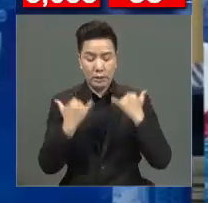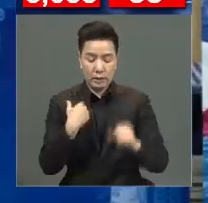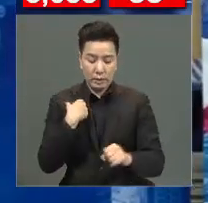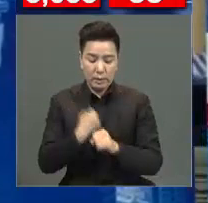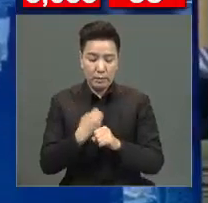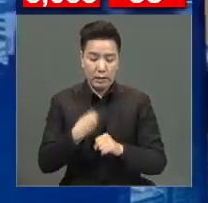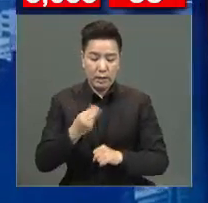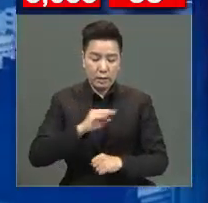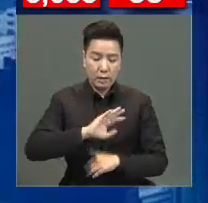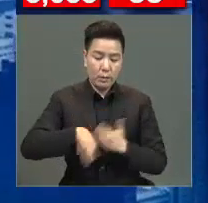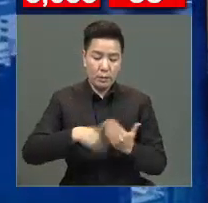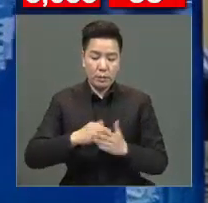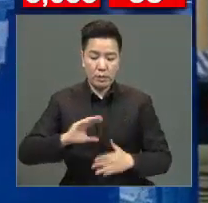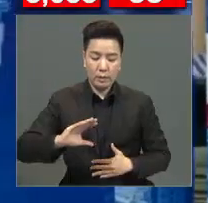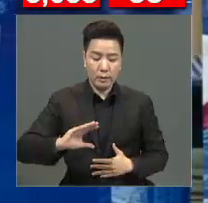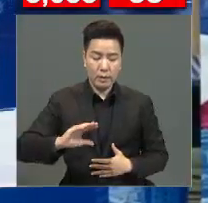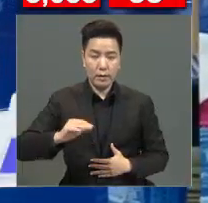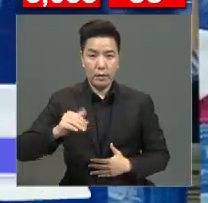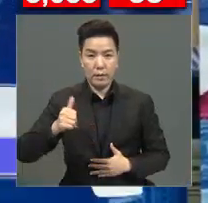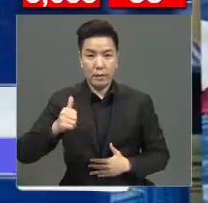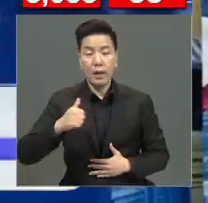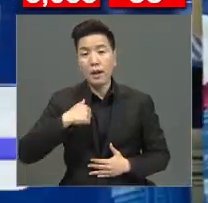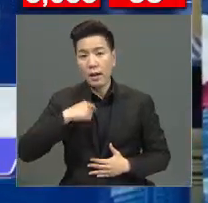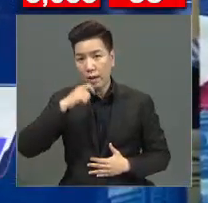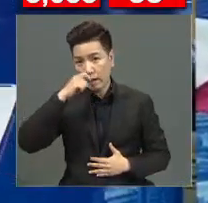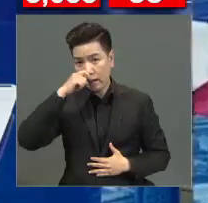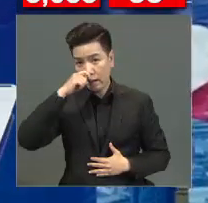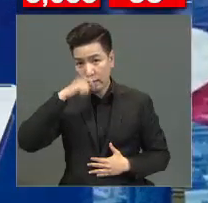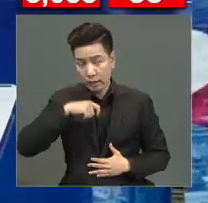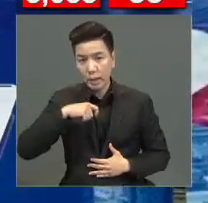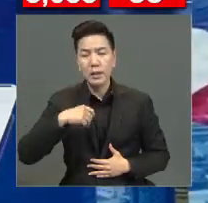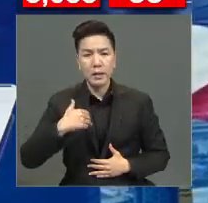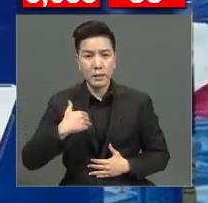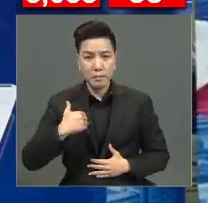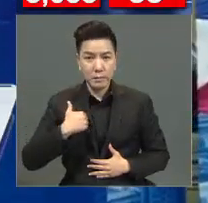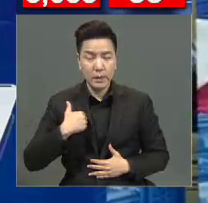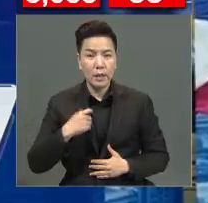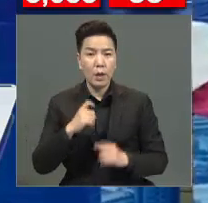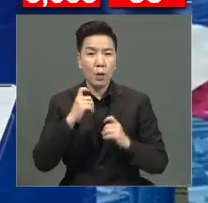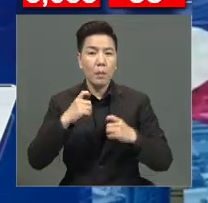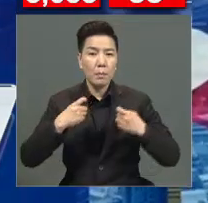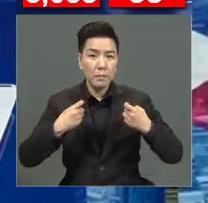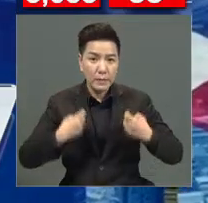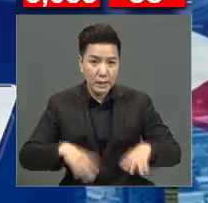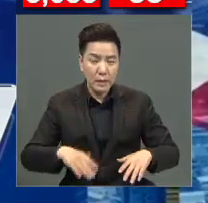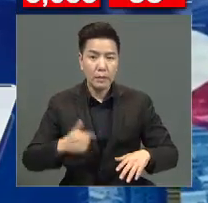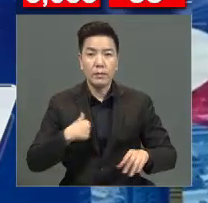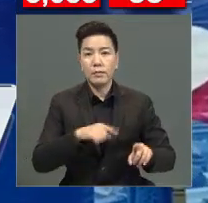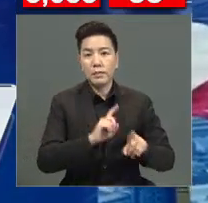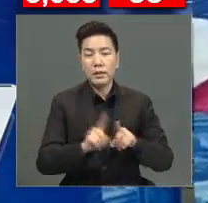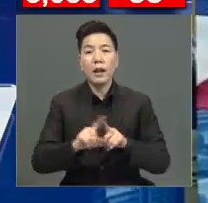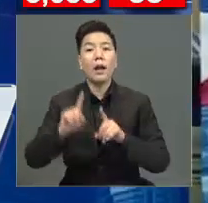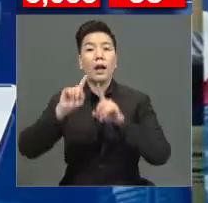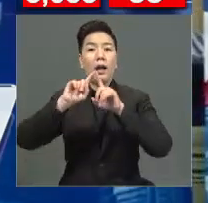ดีขึ้นนะแต่ก็ตามยังคงมีความเสี่ยงอยู่หลายประการด้วยกันนะครับแต่เหตุผลความจำเป็นก็บอกแล้วว่าในระดับ